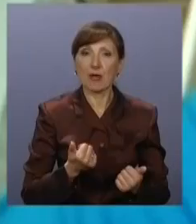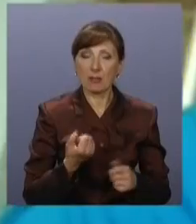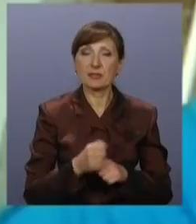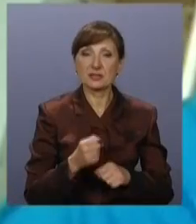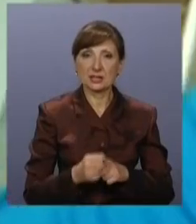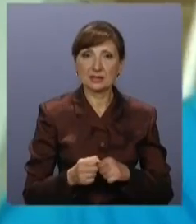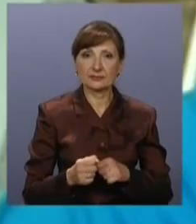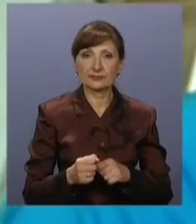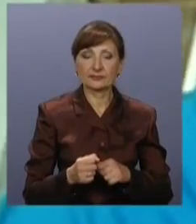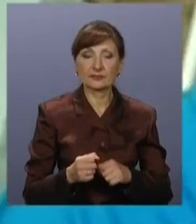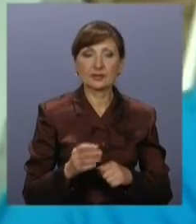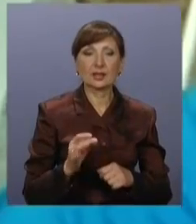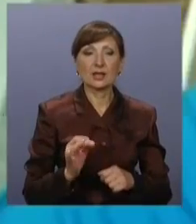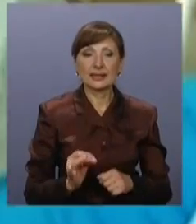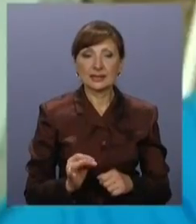кураш и